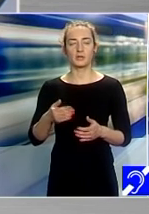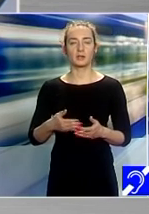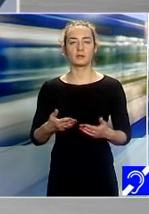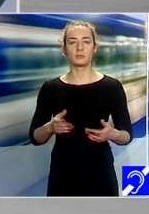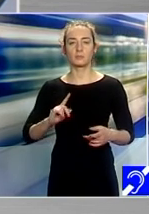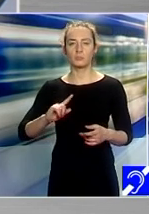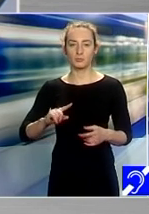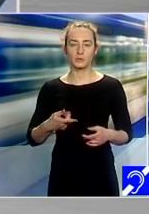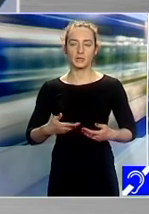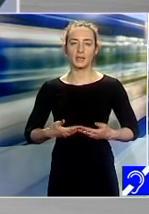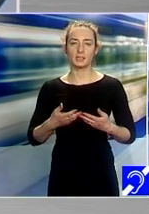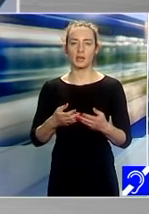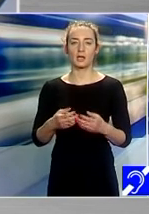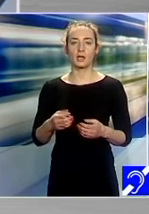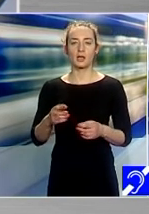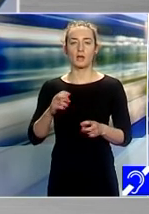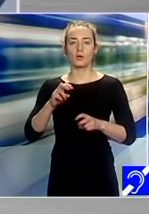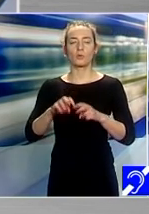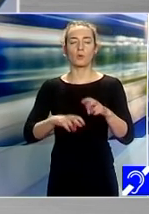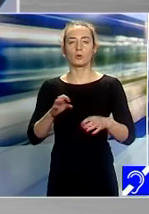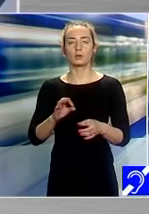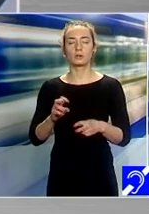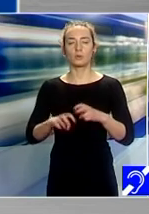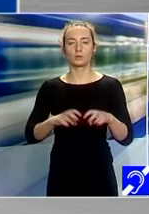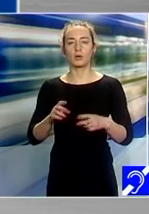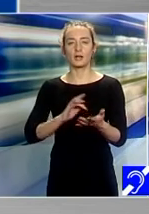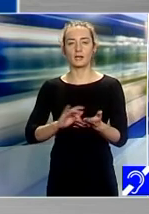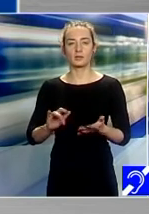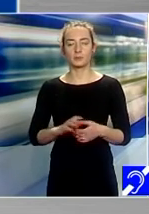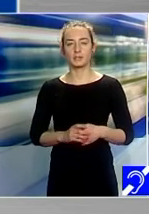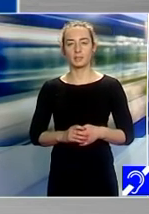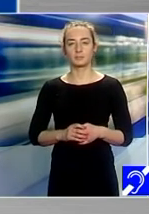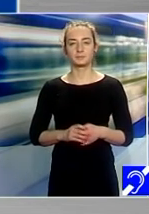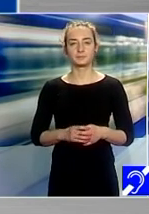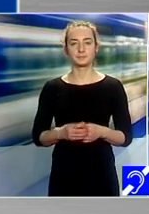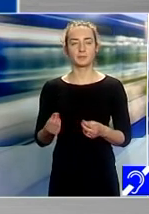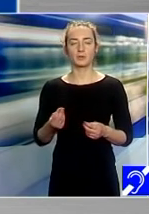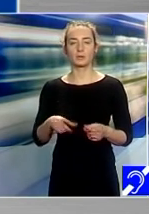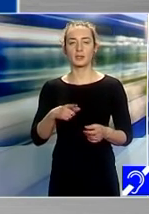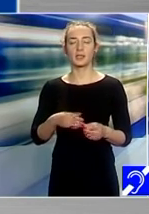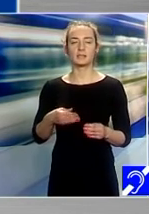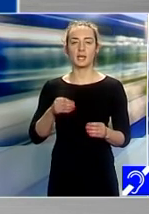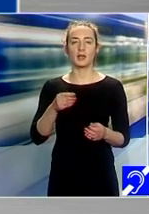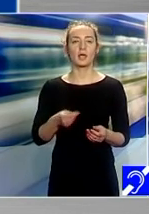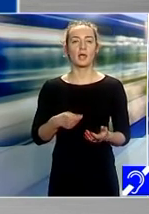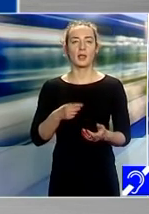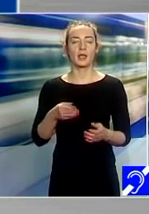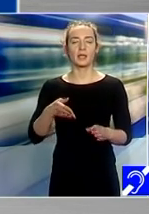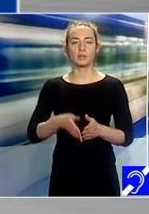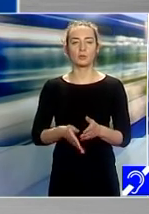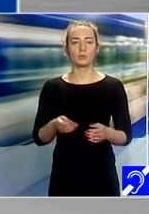favorizarea, știu eu, screeningului mamografic. Da, fiindcă este inclus pentru femeile peste 40 de ani